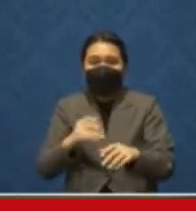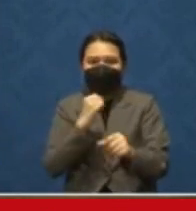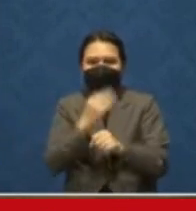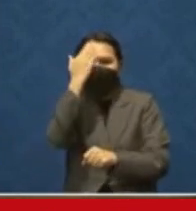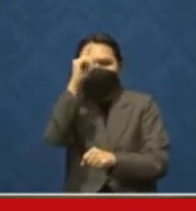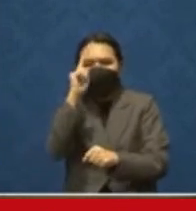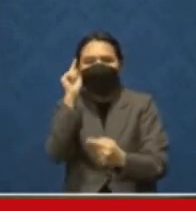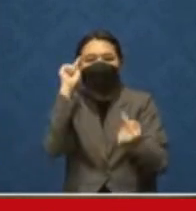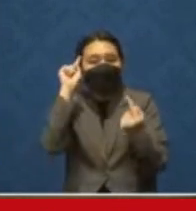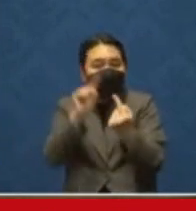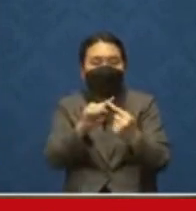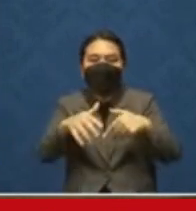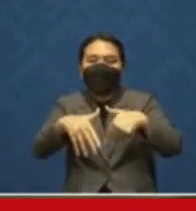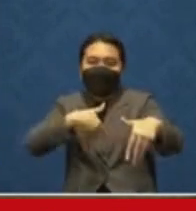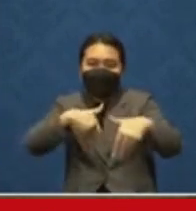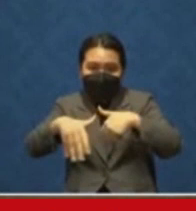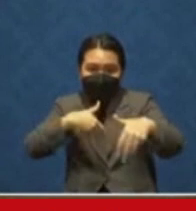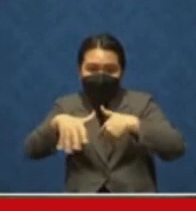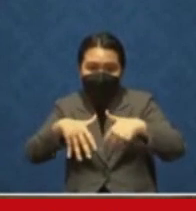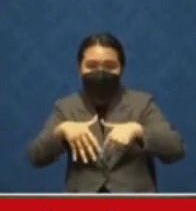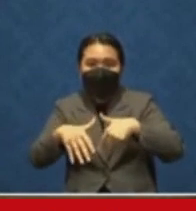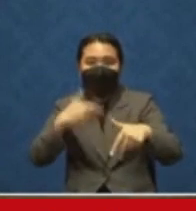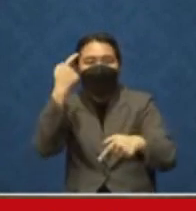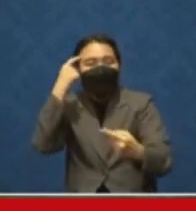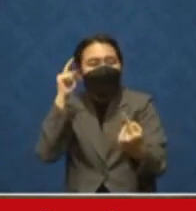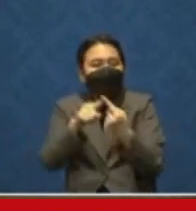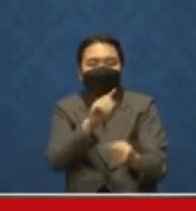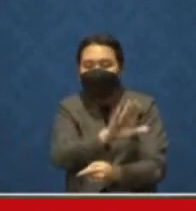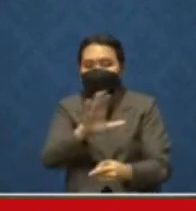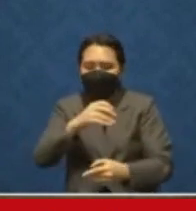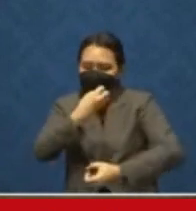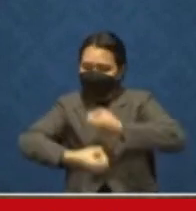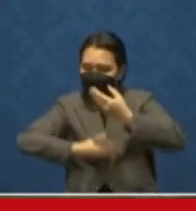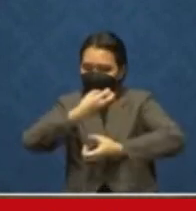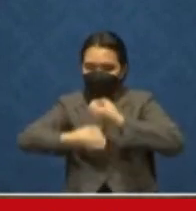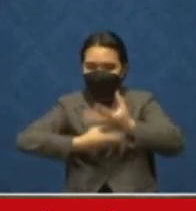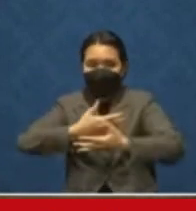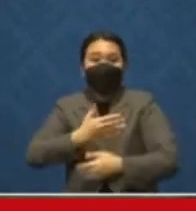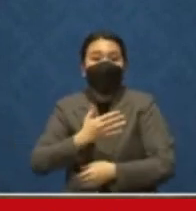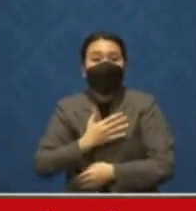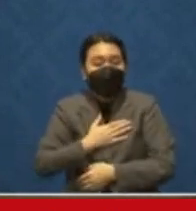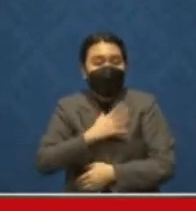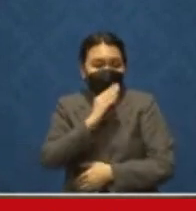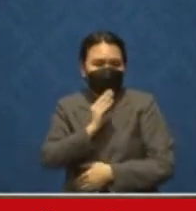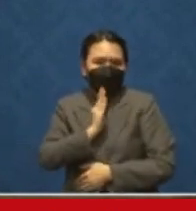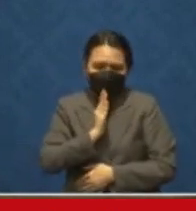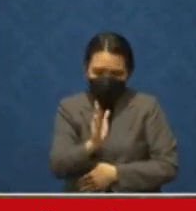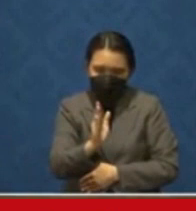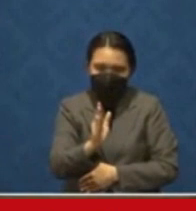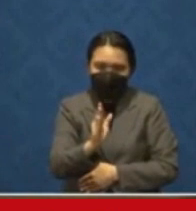ทุกครั้งเราก็ทำหน้าที่ของเราทุกครั้งทำเพื่ออะไรครับก็ชาวบ้านอย่า